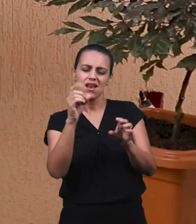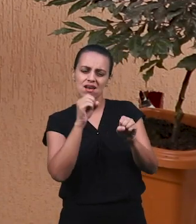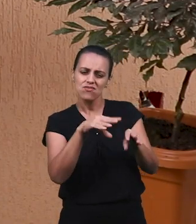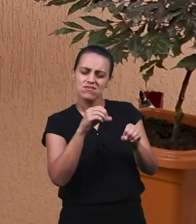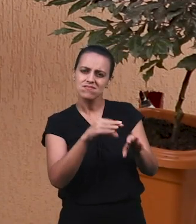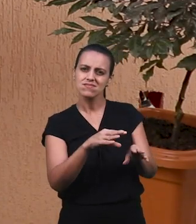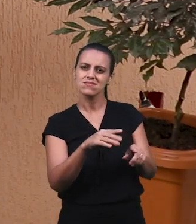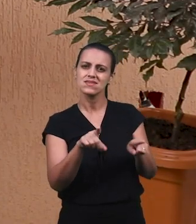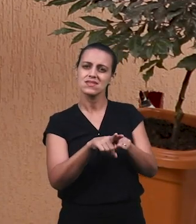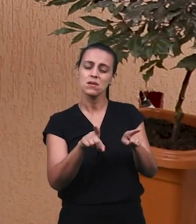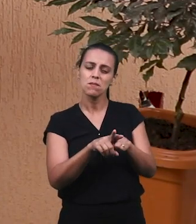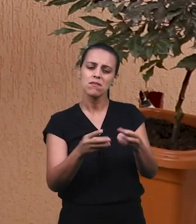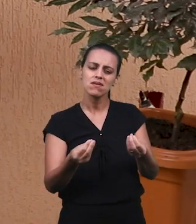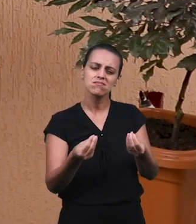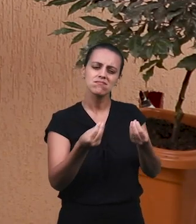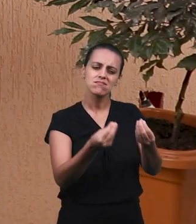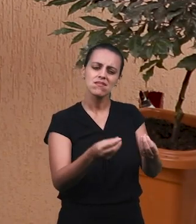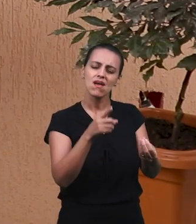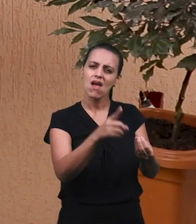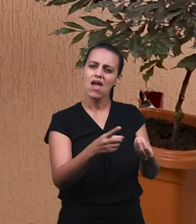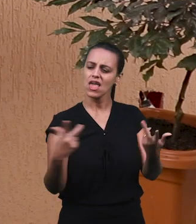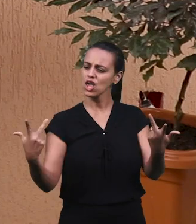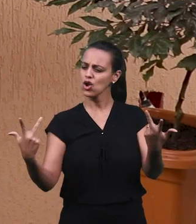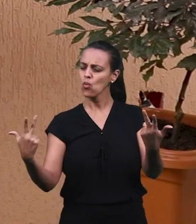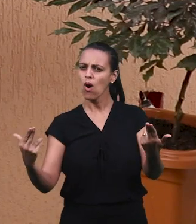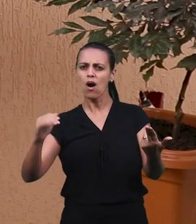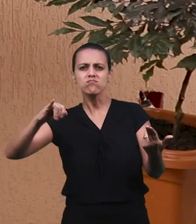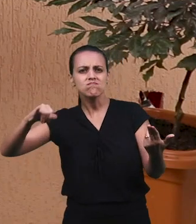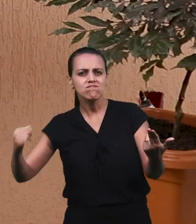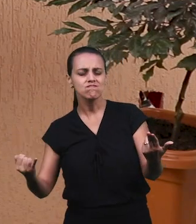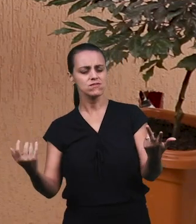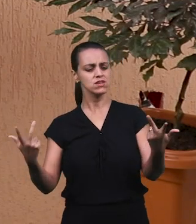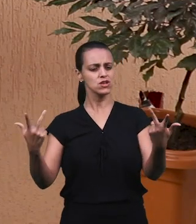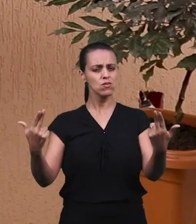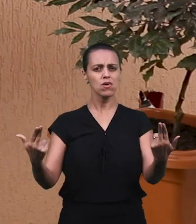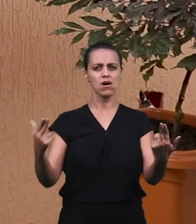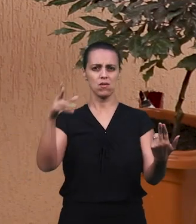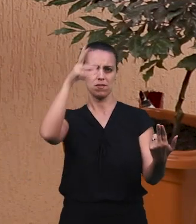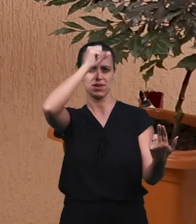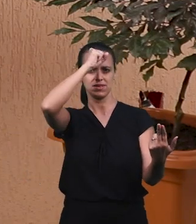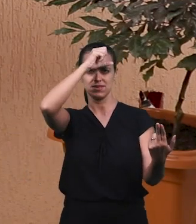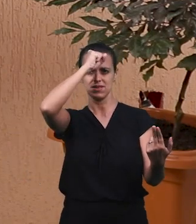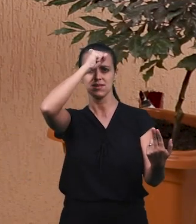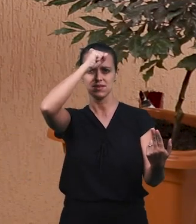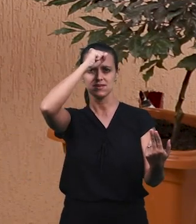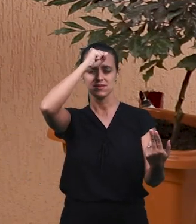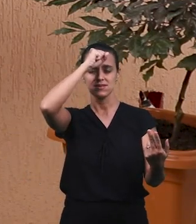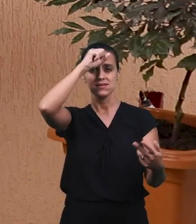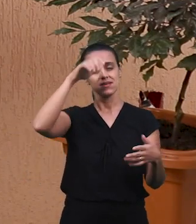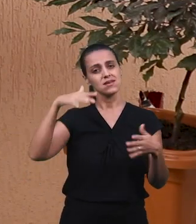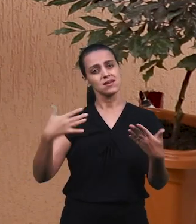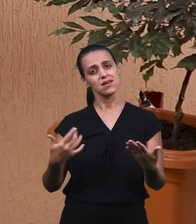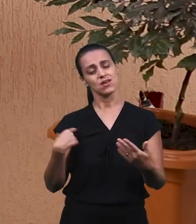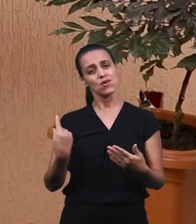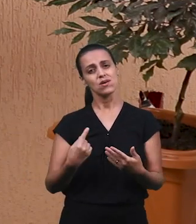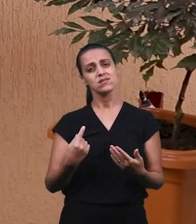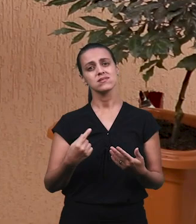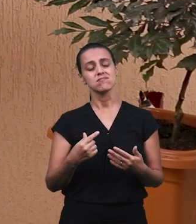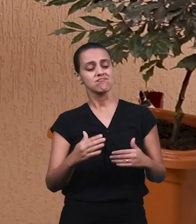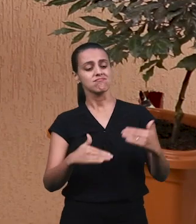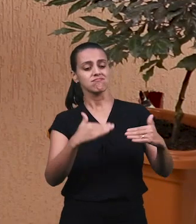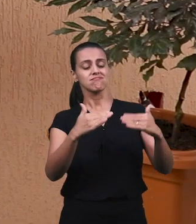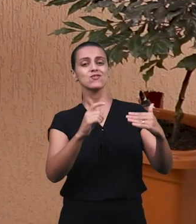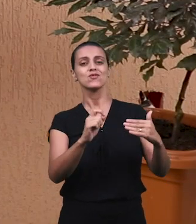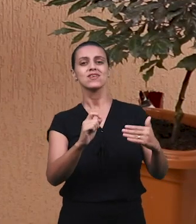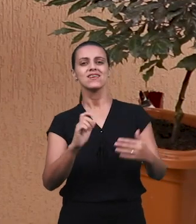à ses frères la même opportunité d'apprendre la parole du Seigneur. Et avec cela, nous sommes en train de